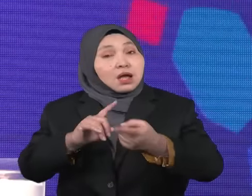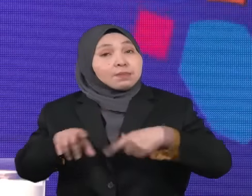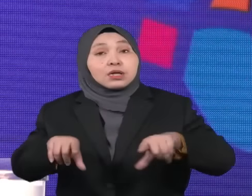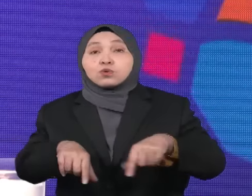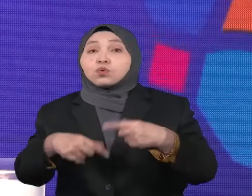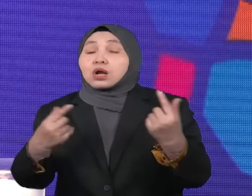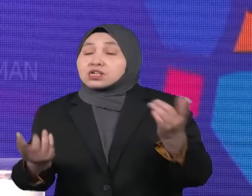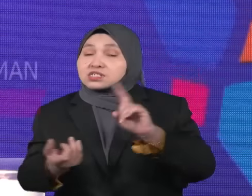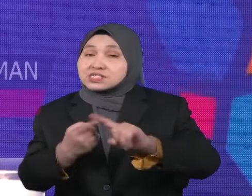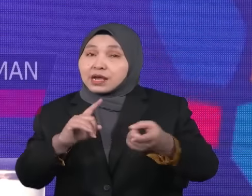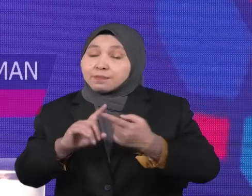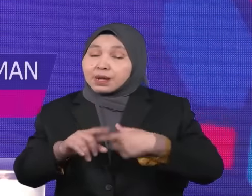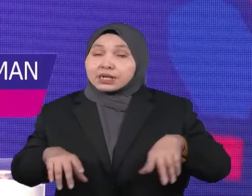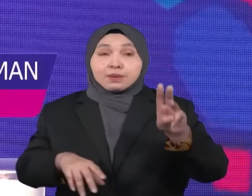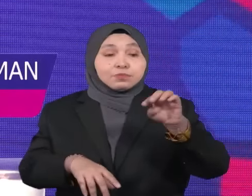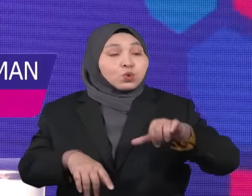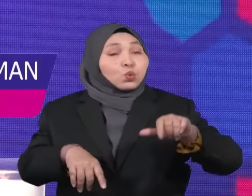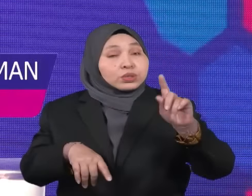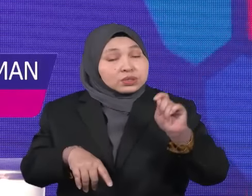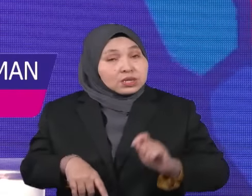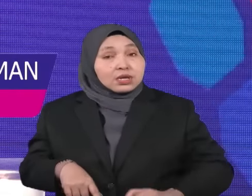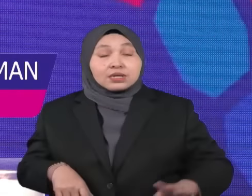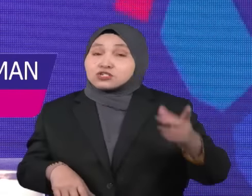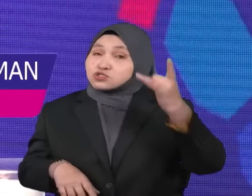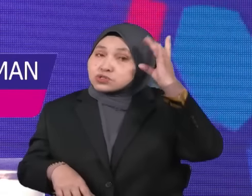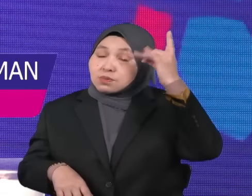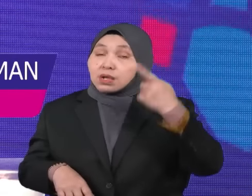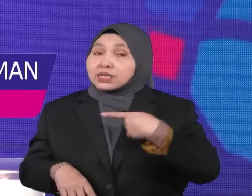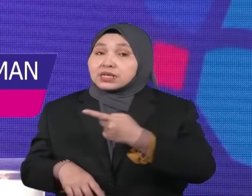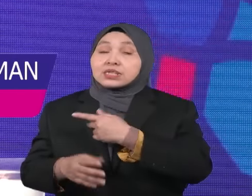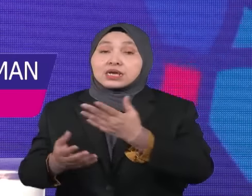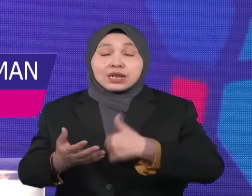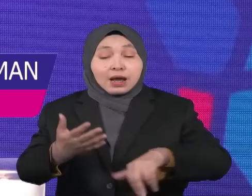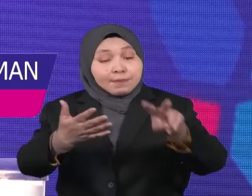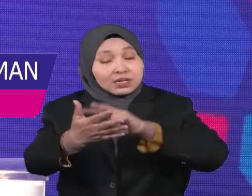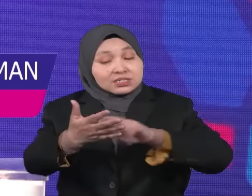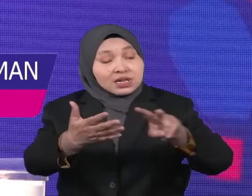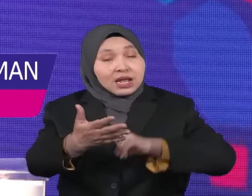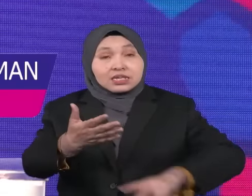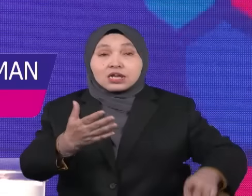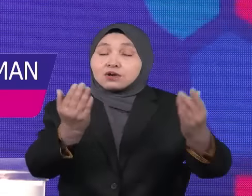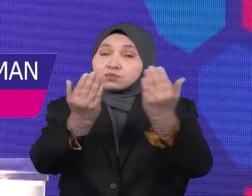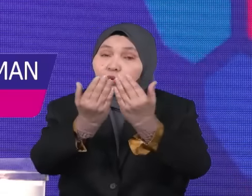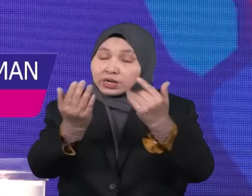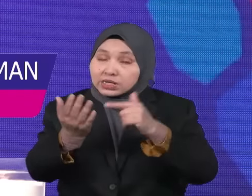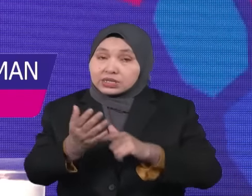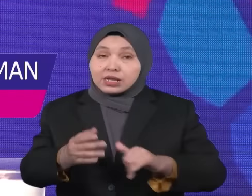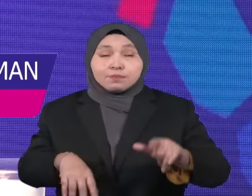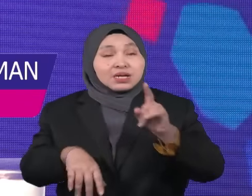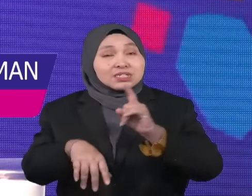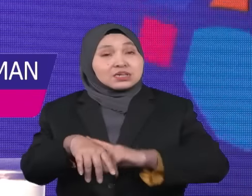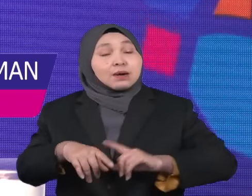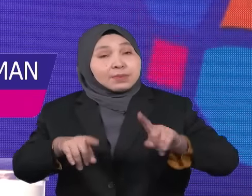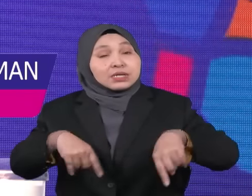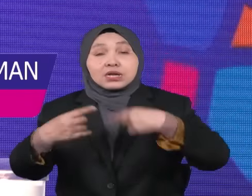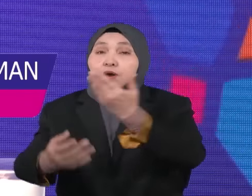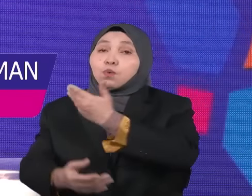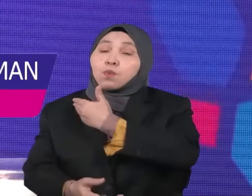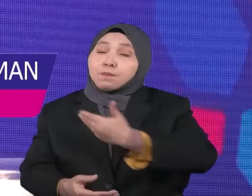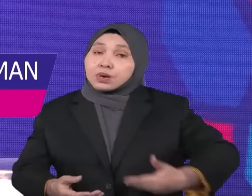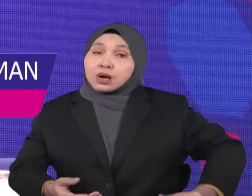Al-Quran, sahabat-sahabat My Quran Time. InsyaAllah kita nak baca lagi sekali doa ini. Ketika pergi umrah, Safas,